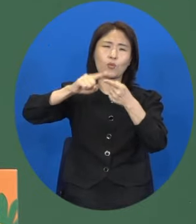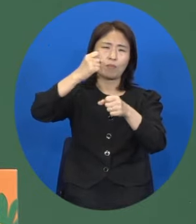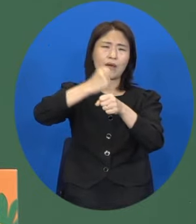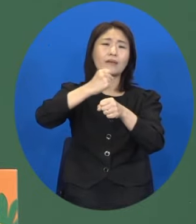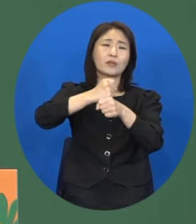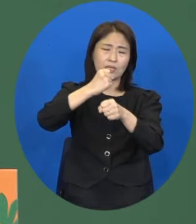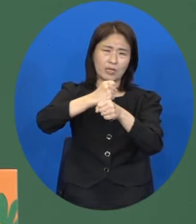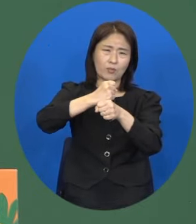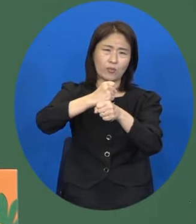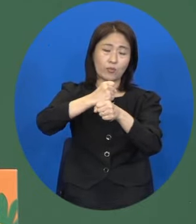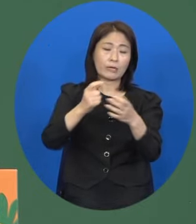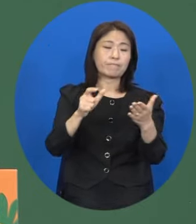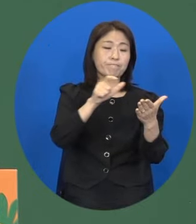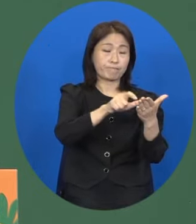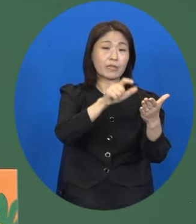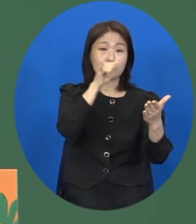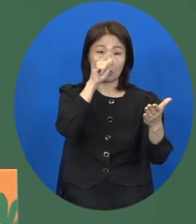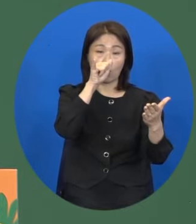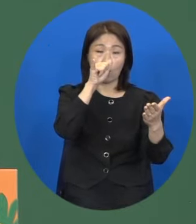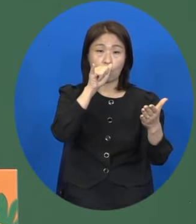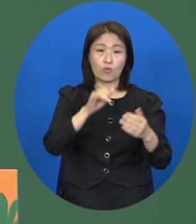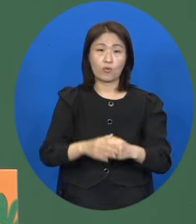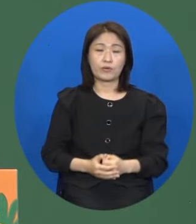지음받았다라고 기록합니다.